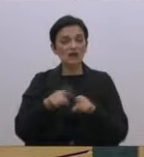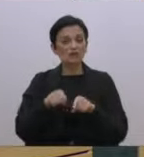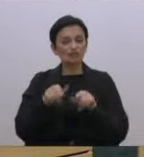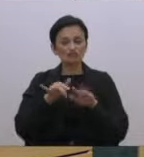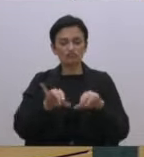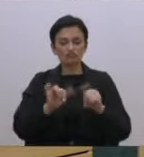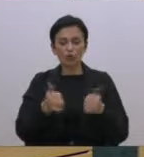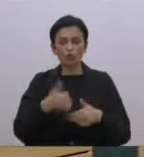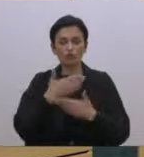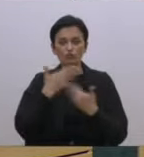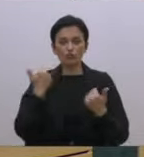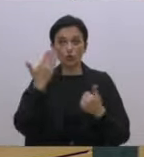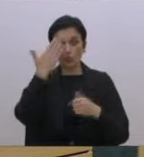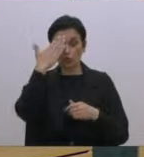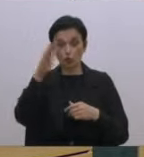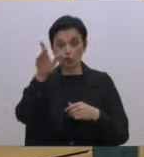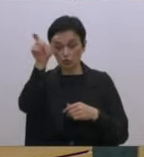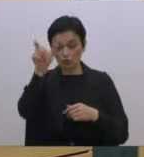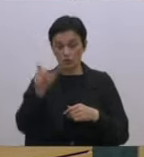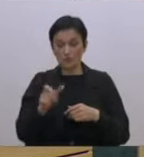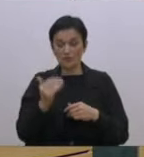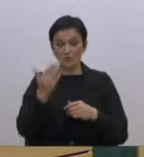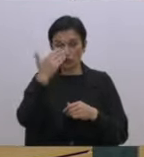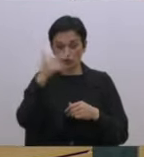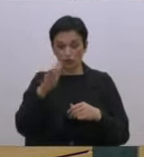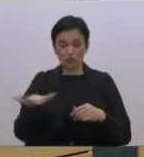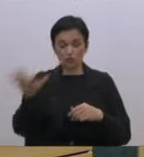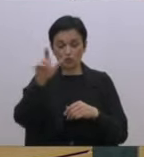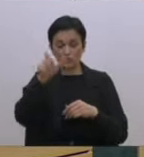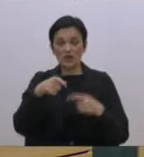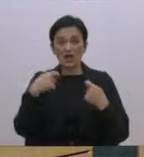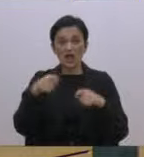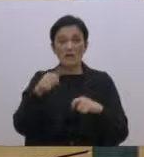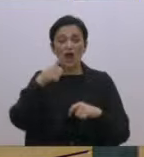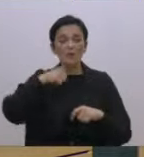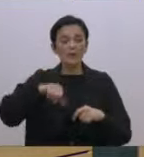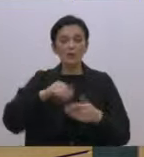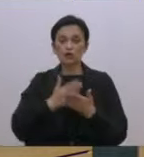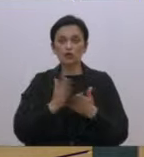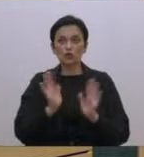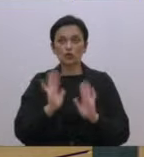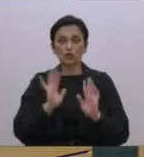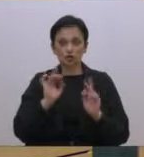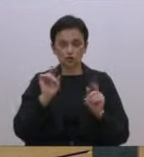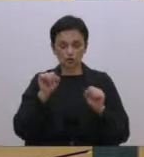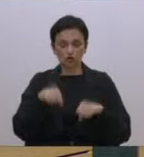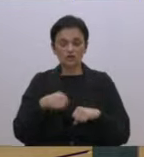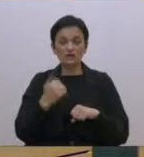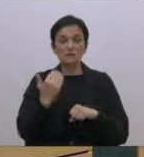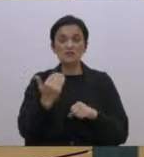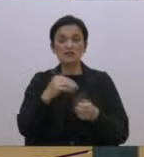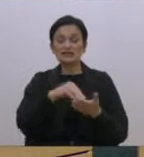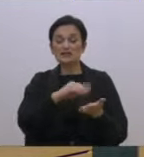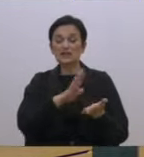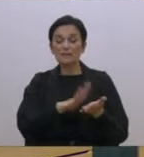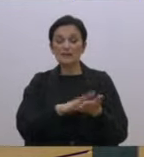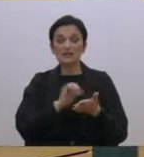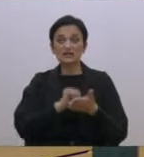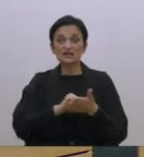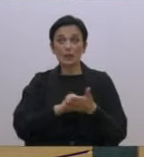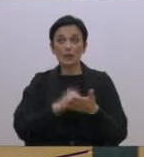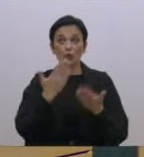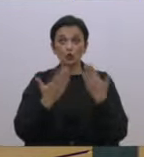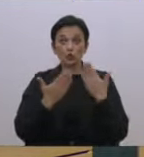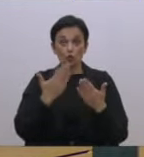ფორმით, ვინაიდან უცხო ქვეყნის პირზე საჰაერო ხომალდის გასხვისება აპრიორი არ არის შესაძლებელი იყოს მისი დერეგისტრაციის საფუძველი.